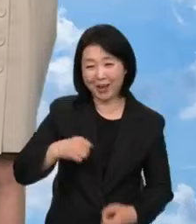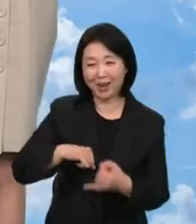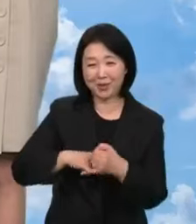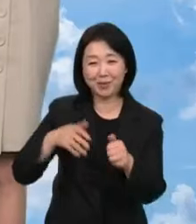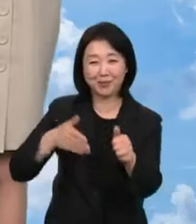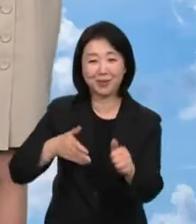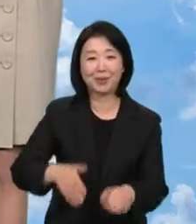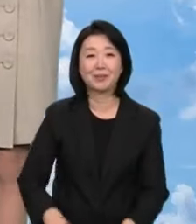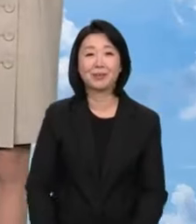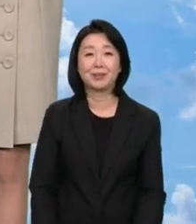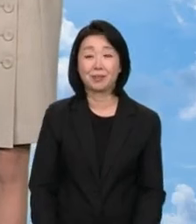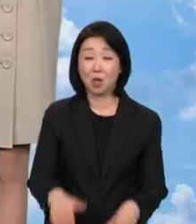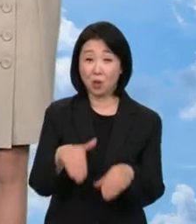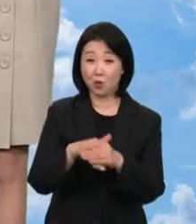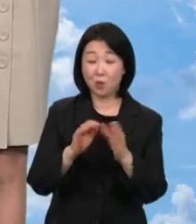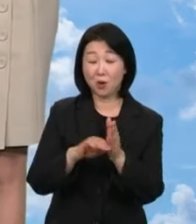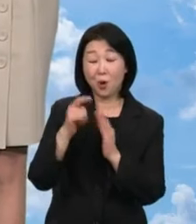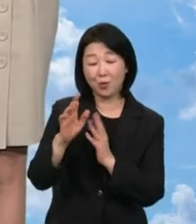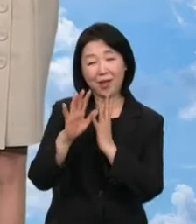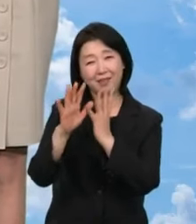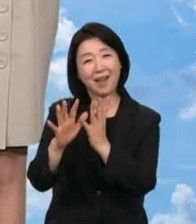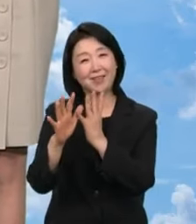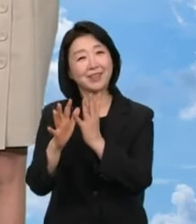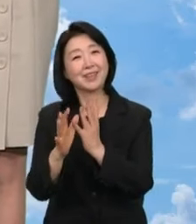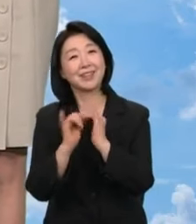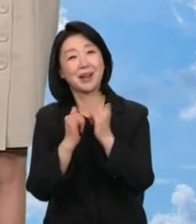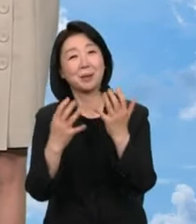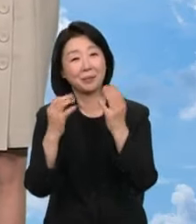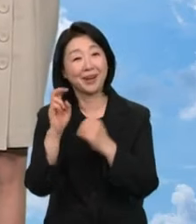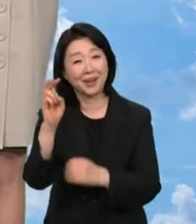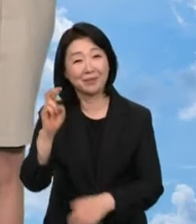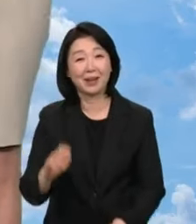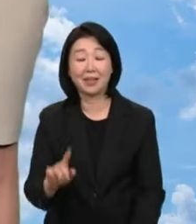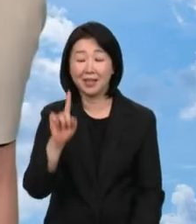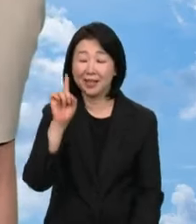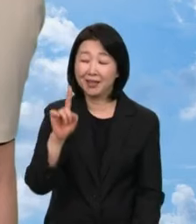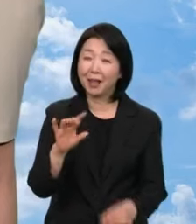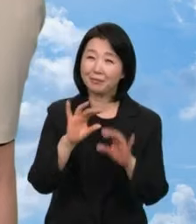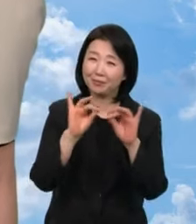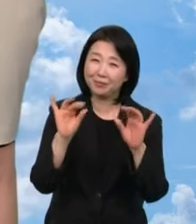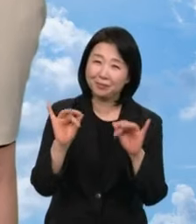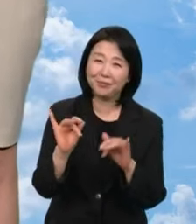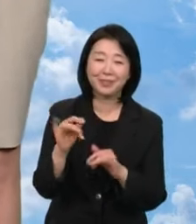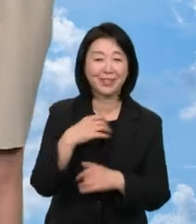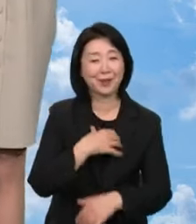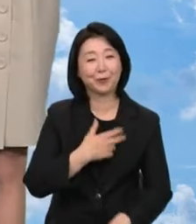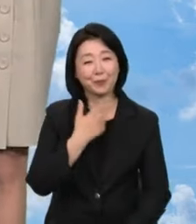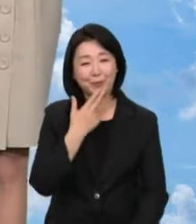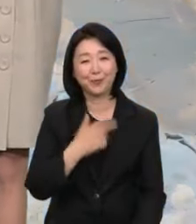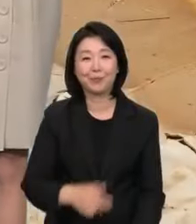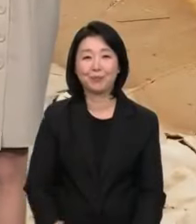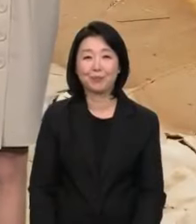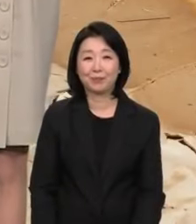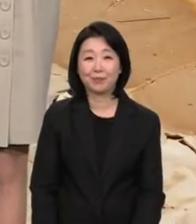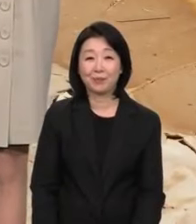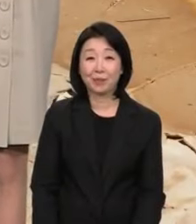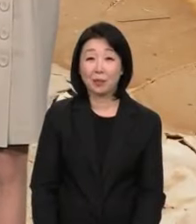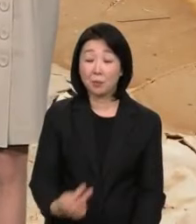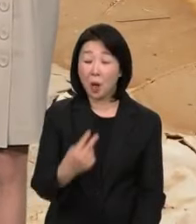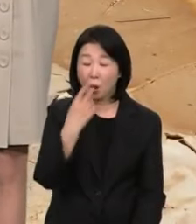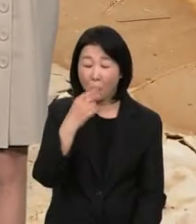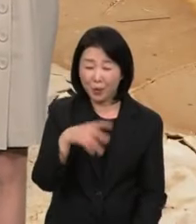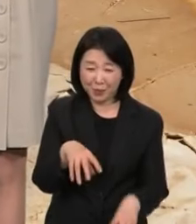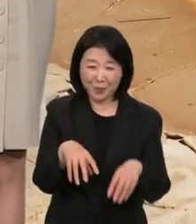바랍니다. 투표를 마친 후 나들이 떠나시는 분들도 많으실 텐데요. 내일은 미세먼지 걱정도 없겠습니다. 다만